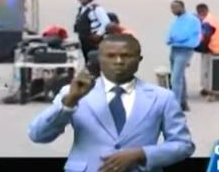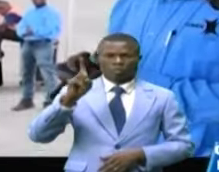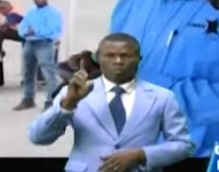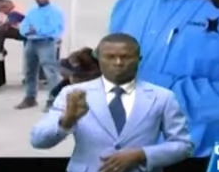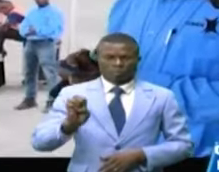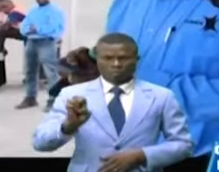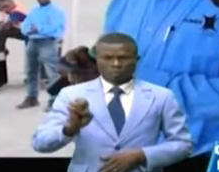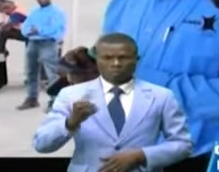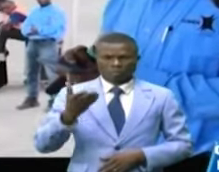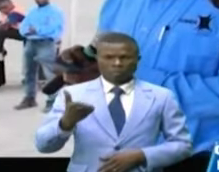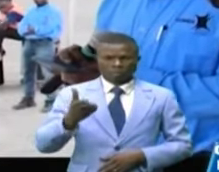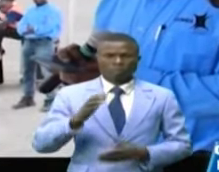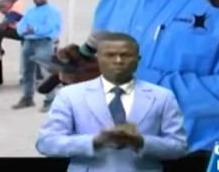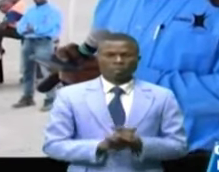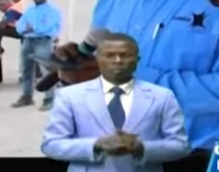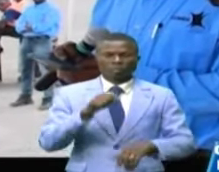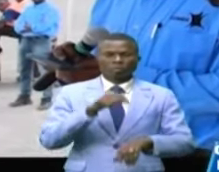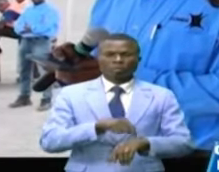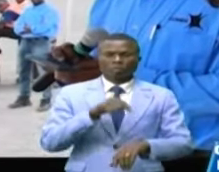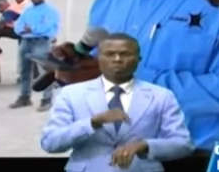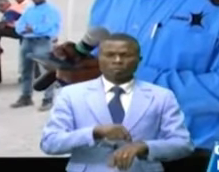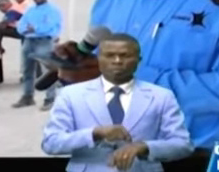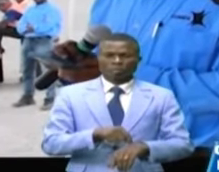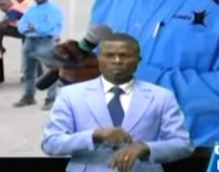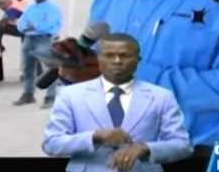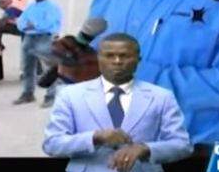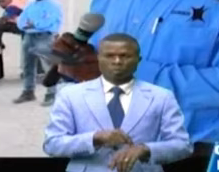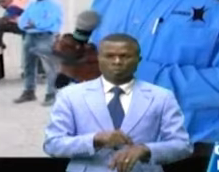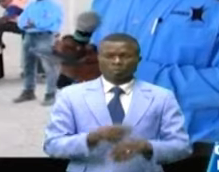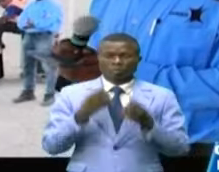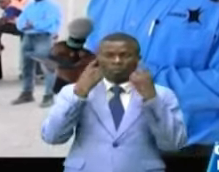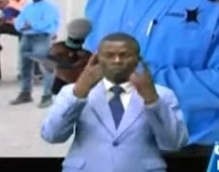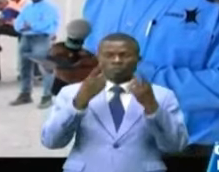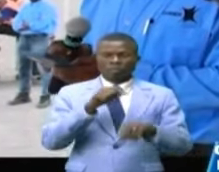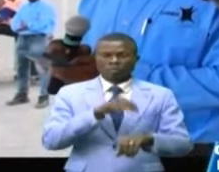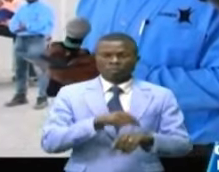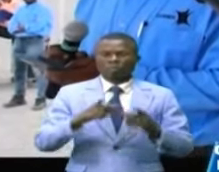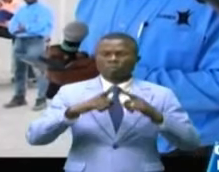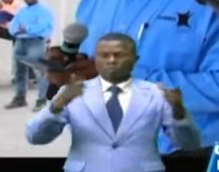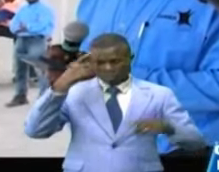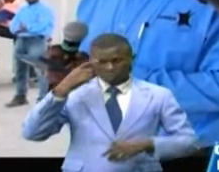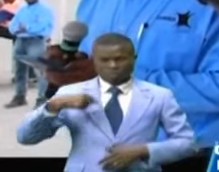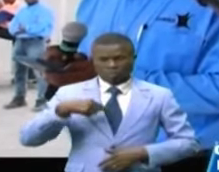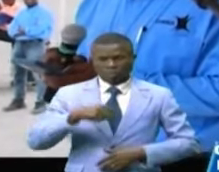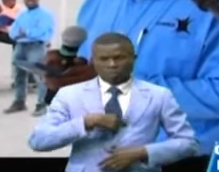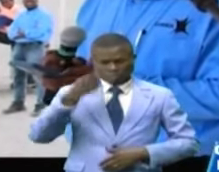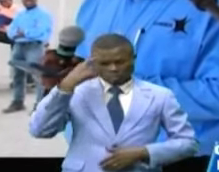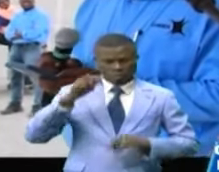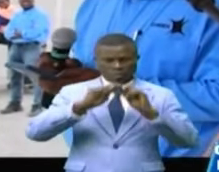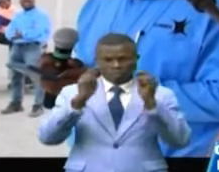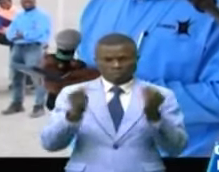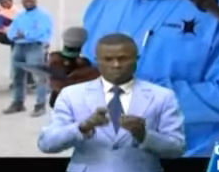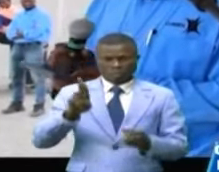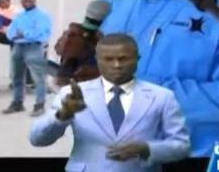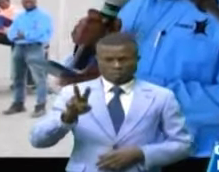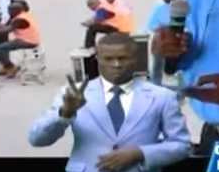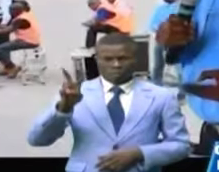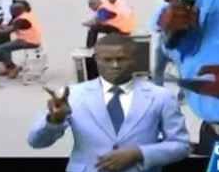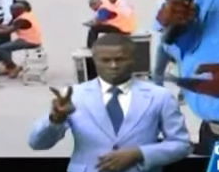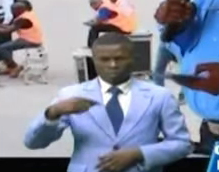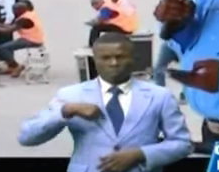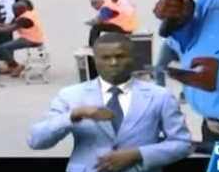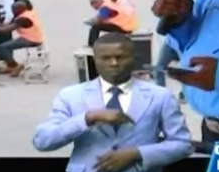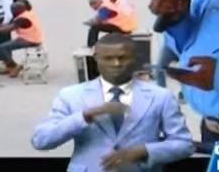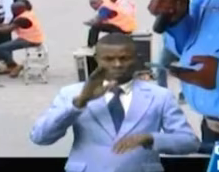Latoud. C'est un moment impressionnant, un grand moment pour nous et pour le groupe ERG, car nous